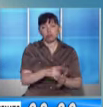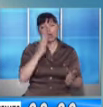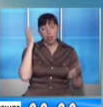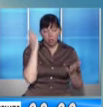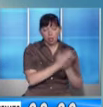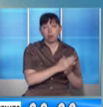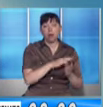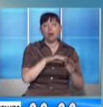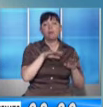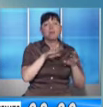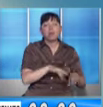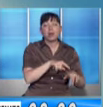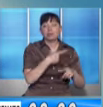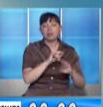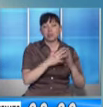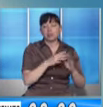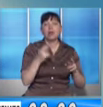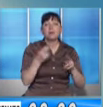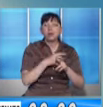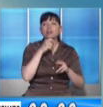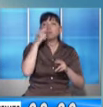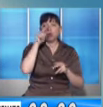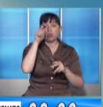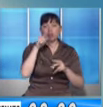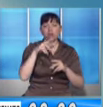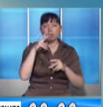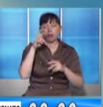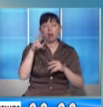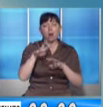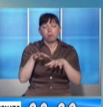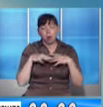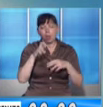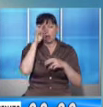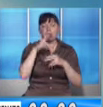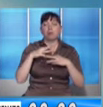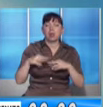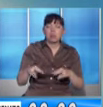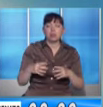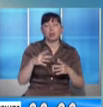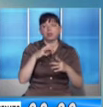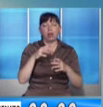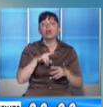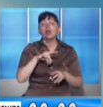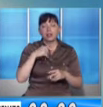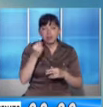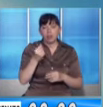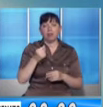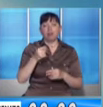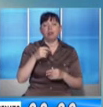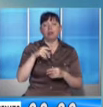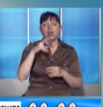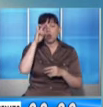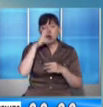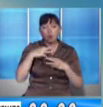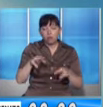în localități, fără ca să treacă acest filtru politic a guvernului. Întotdeauna banii guvernului au